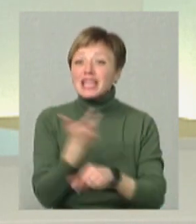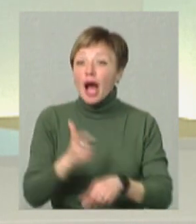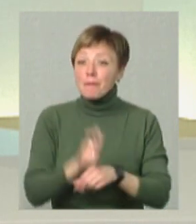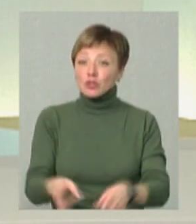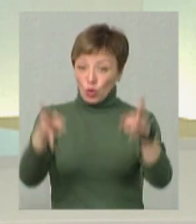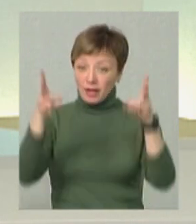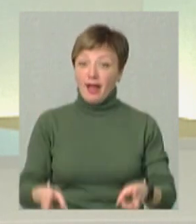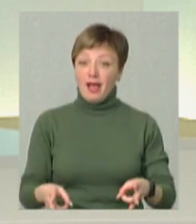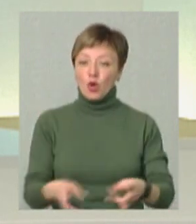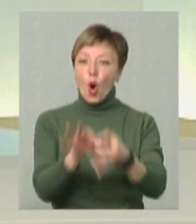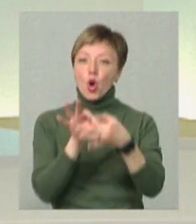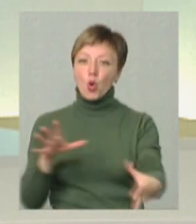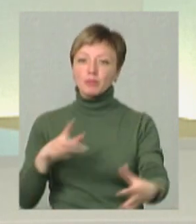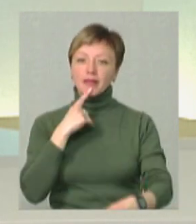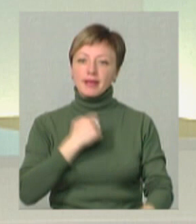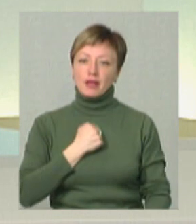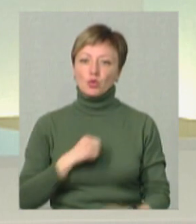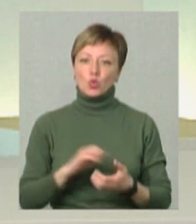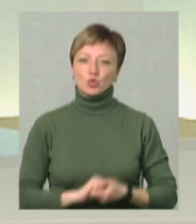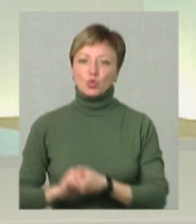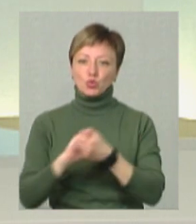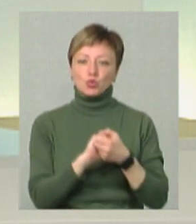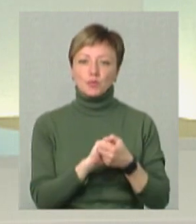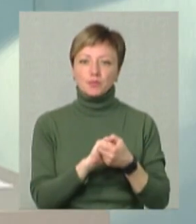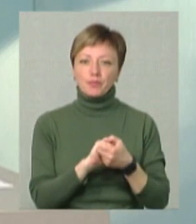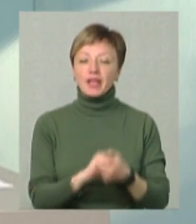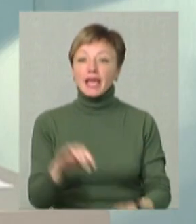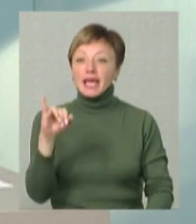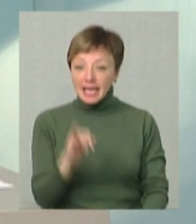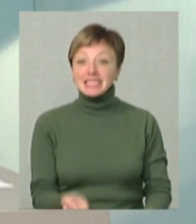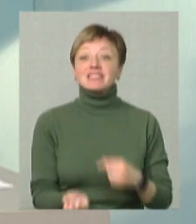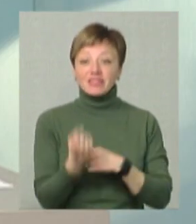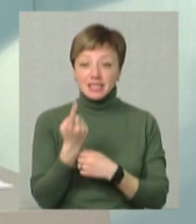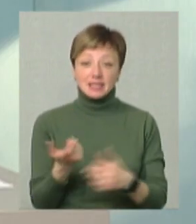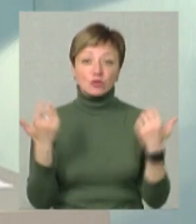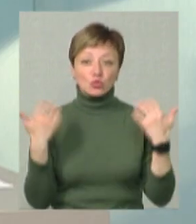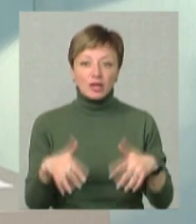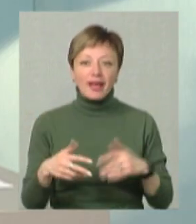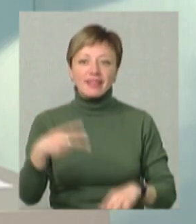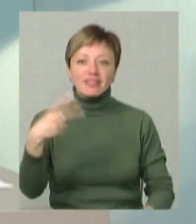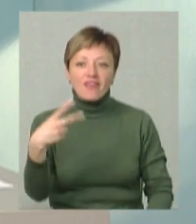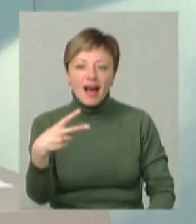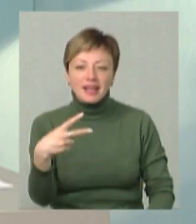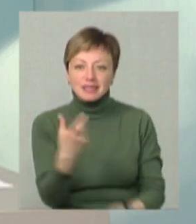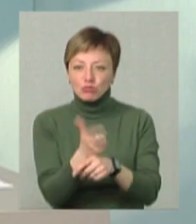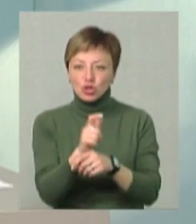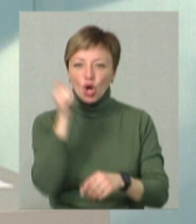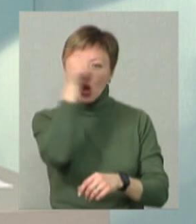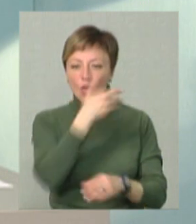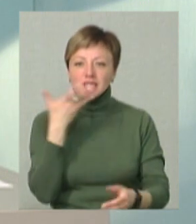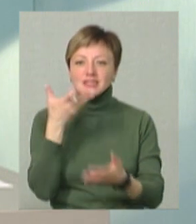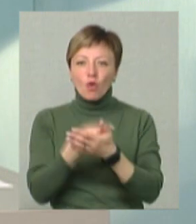найбільшою трагедією розпад Радянського Союзу. І звідси вже 20 з хвостиком років